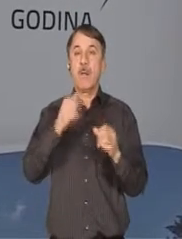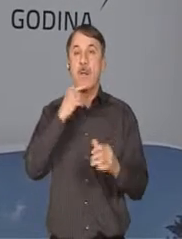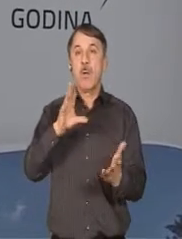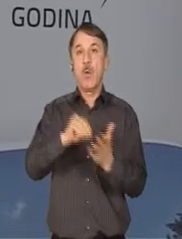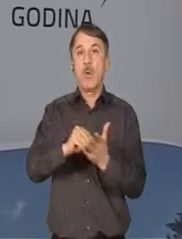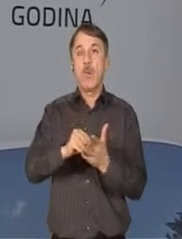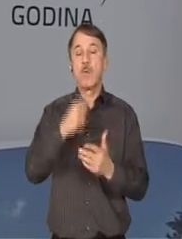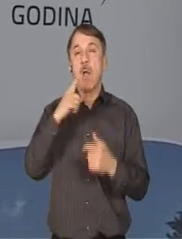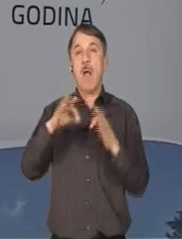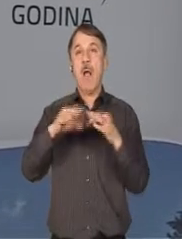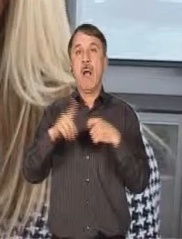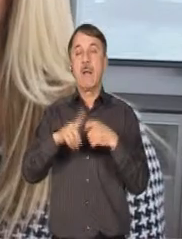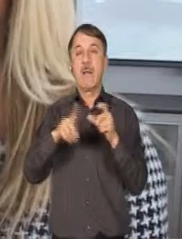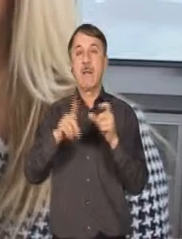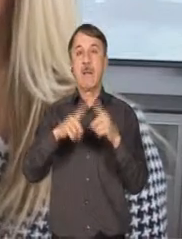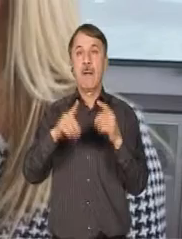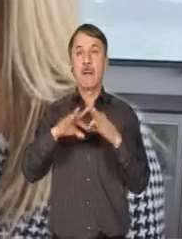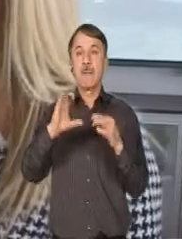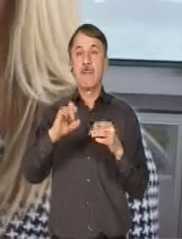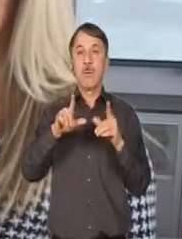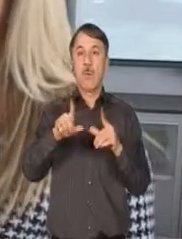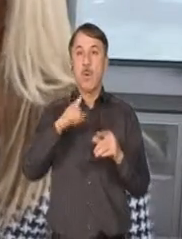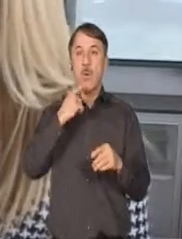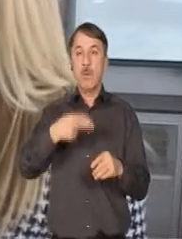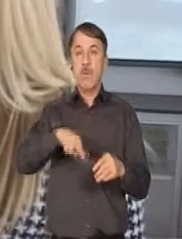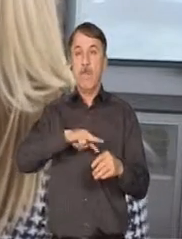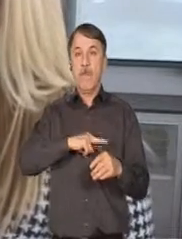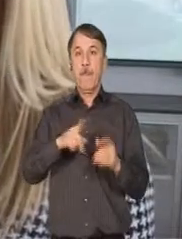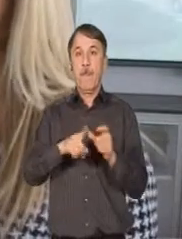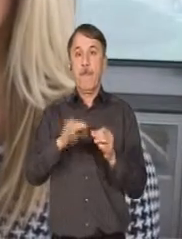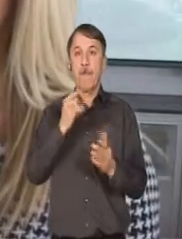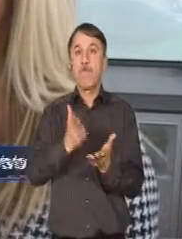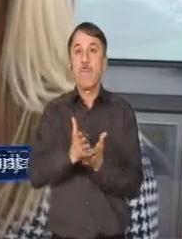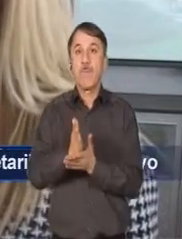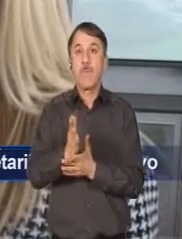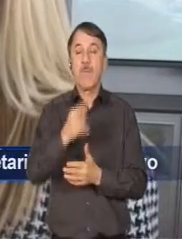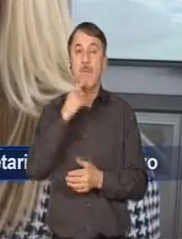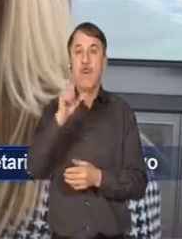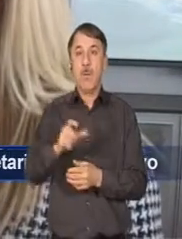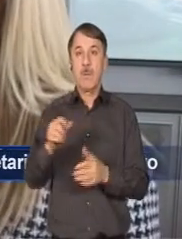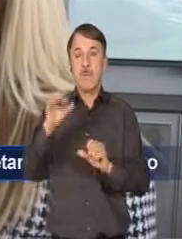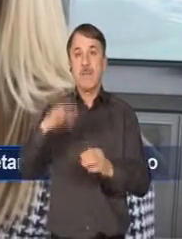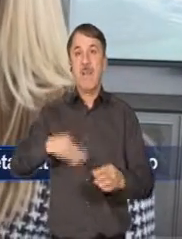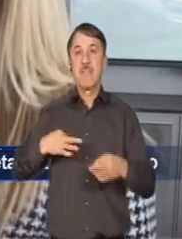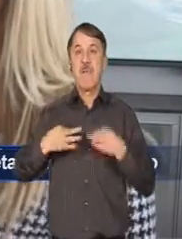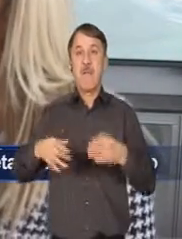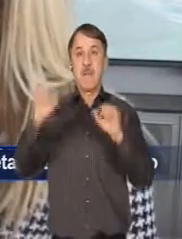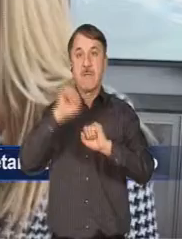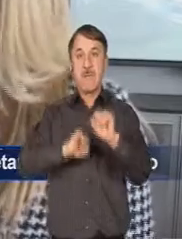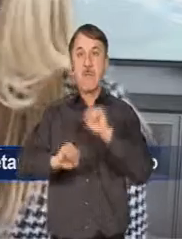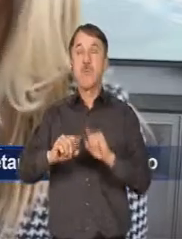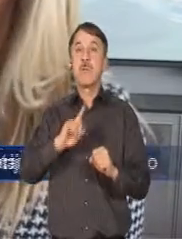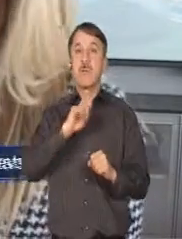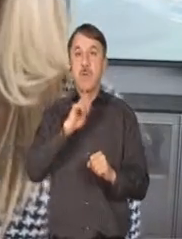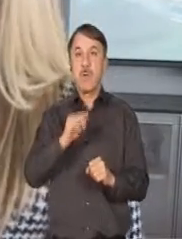izveštaj Agencije za akreditaciju. Što znači da je ova ustanova najbolja u kvalitetu, radi se o ustanovi tercijalne zdravstvene zaštite